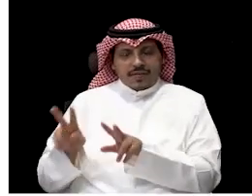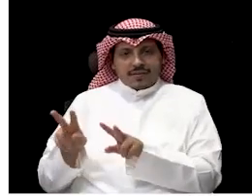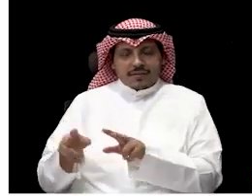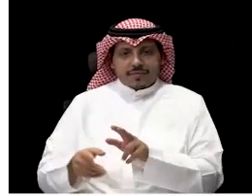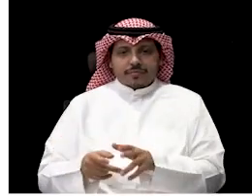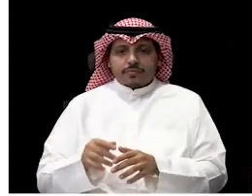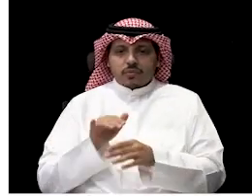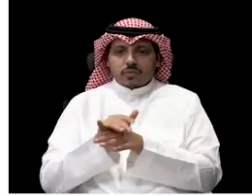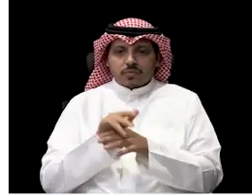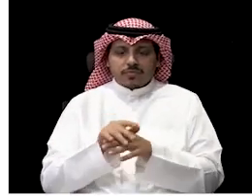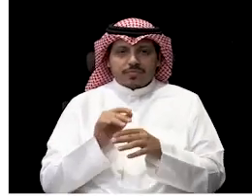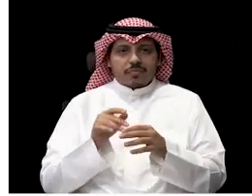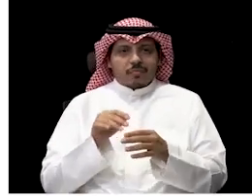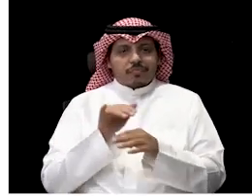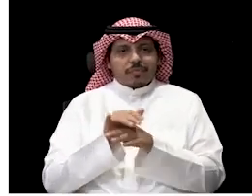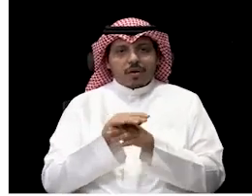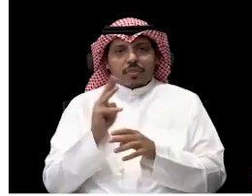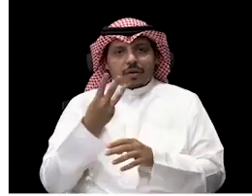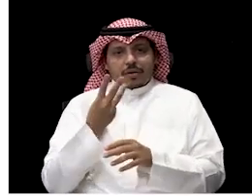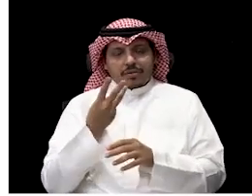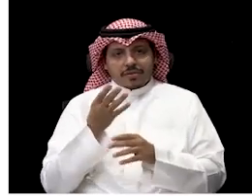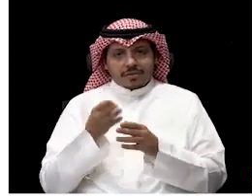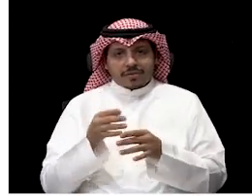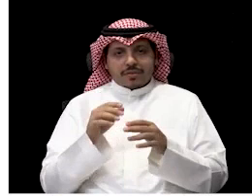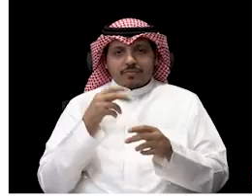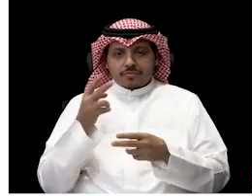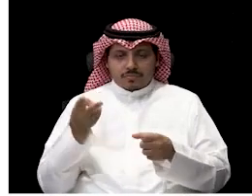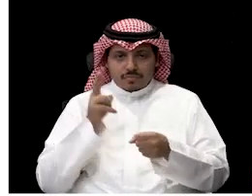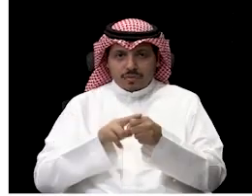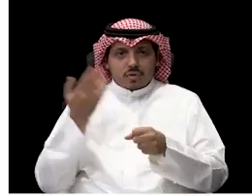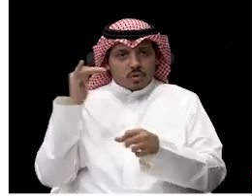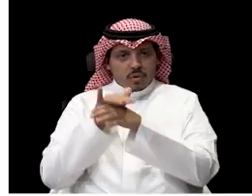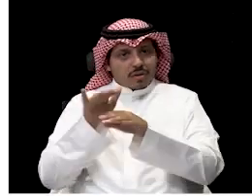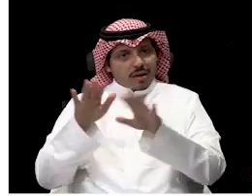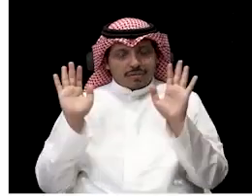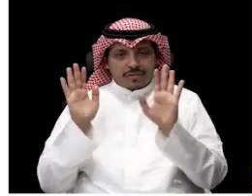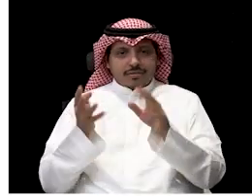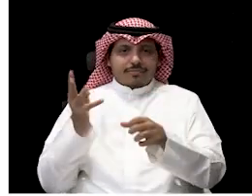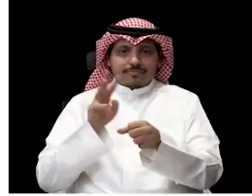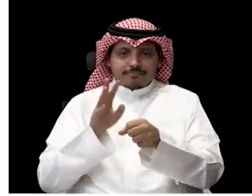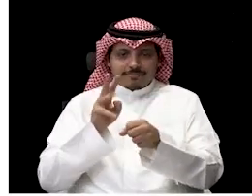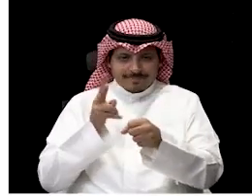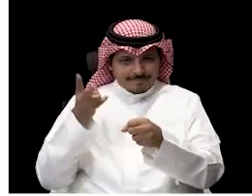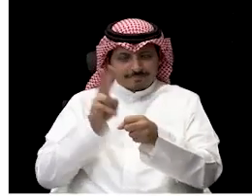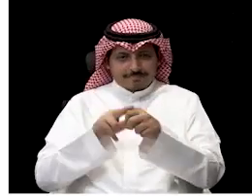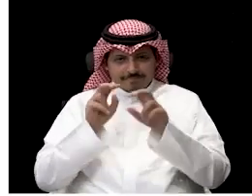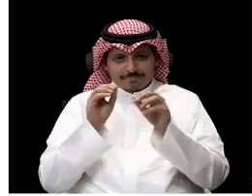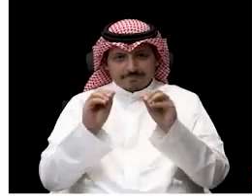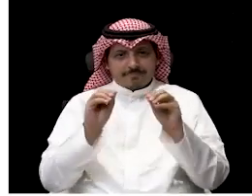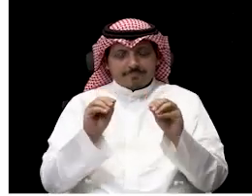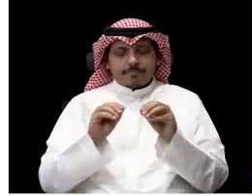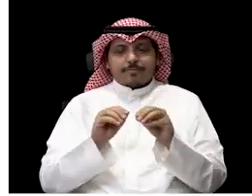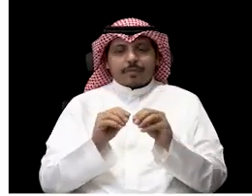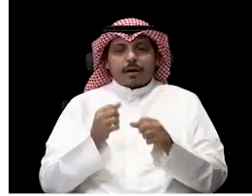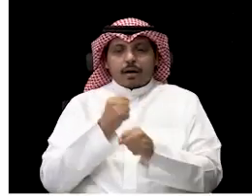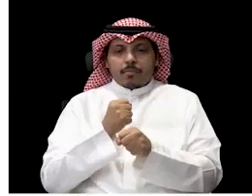الدروس التالية. في الدرس الثالث عشر نراجع بإذن الله الإنجاز الذاتي، الرابع عشر العمل والإنتاج،